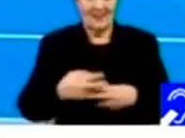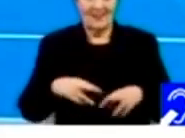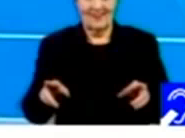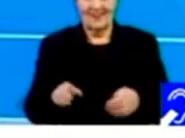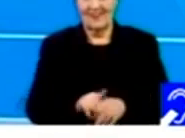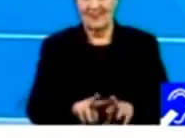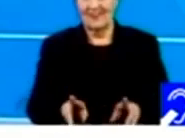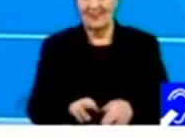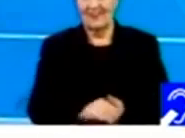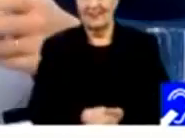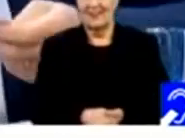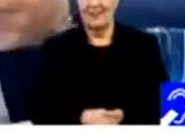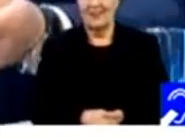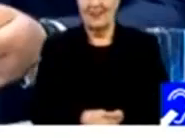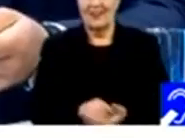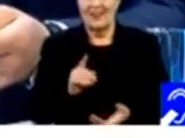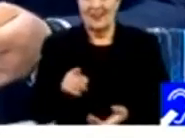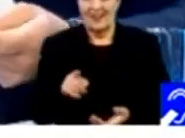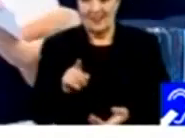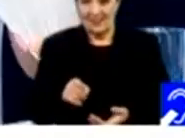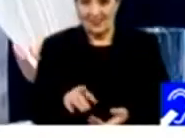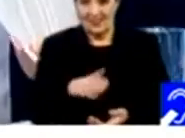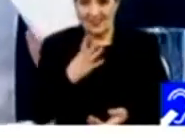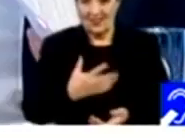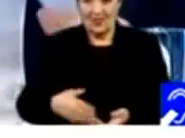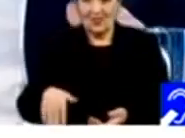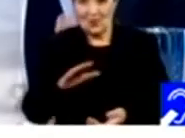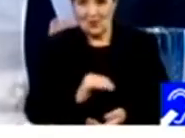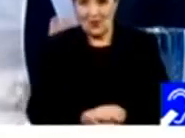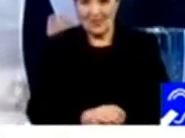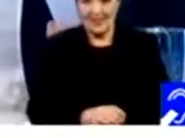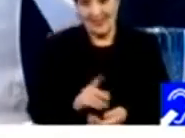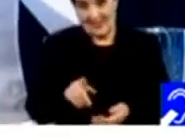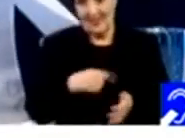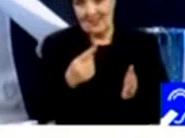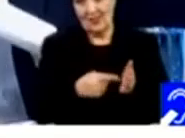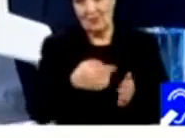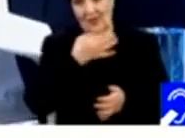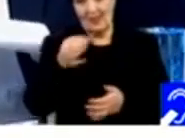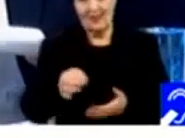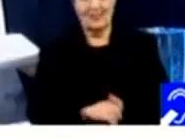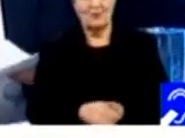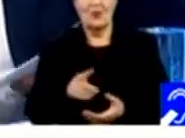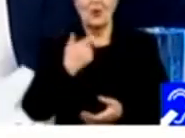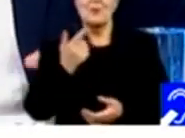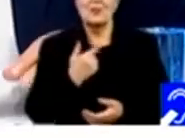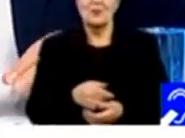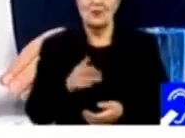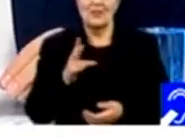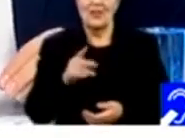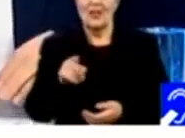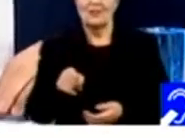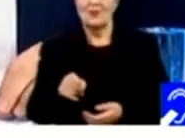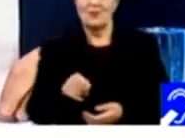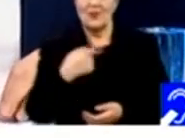Deci, în fură din timp, în fură din idei, uitați-vă ce face. Răspundeți la întrebare, vă rog. Eu v-am mai spus, domnule Năstase, și dumneavoastră